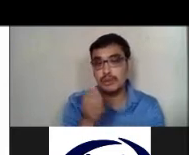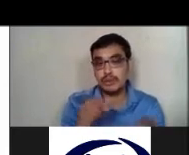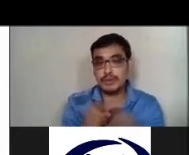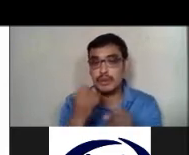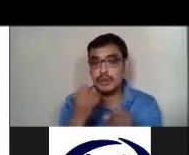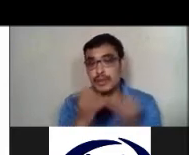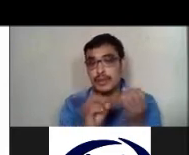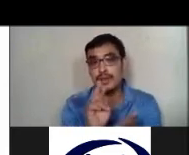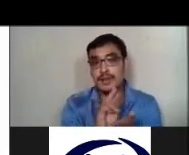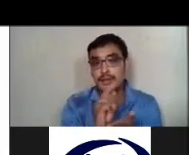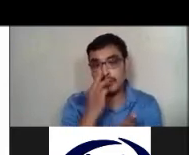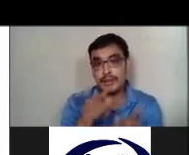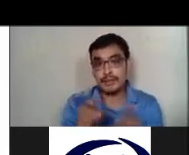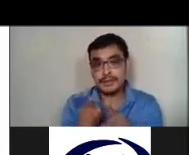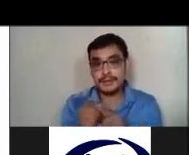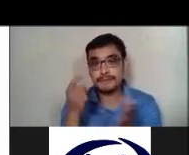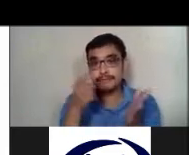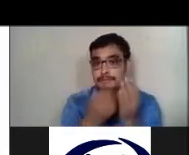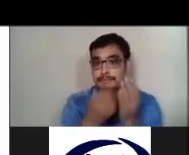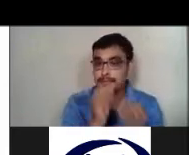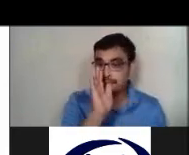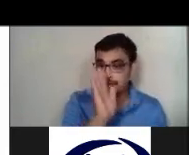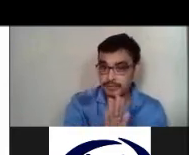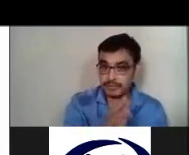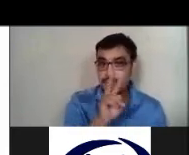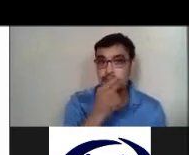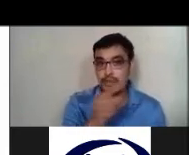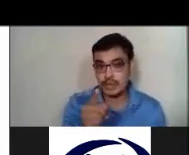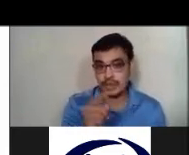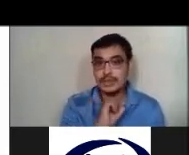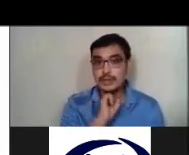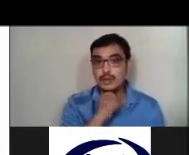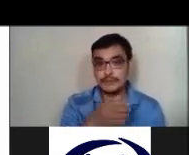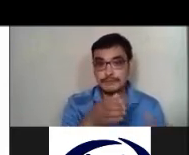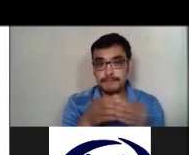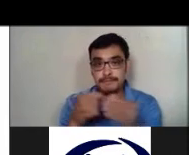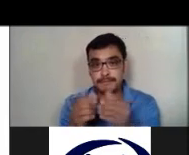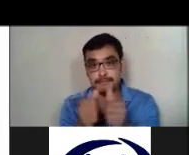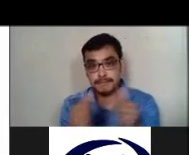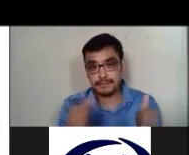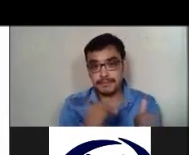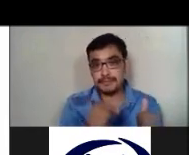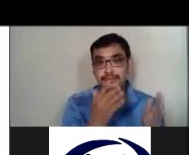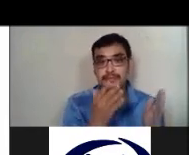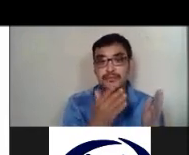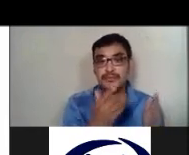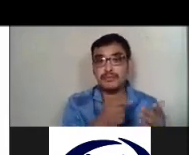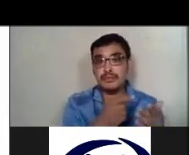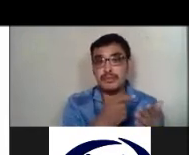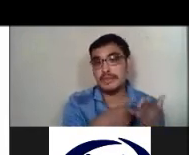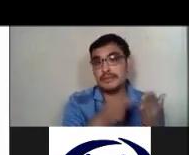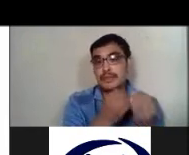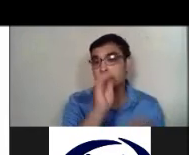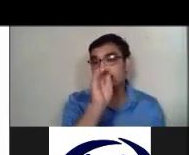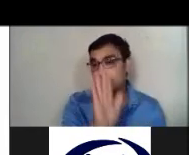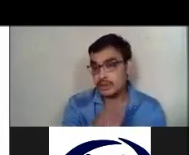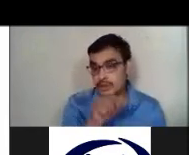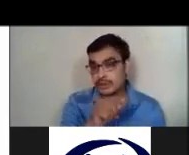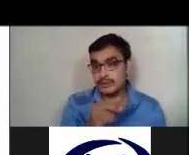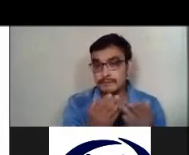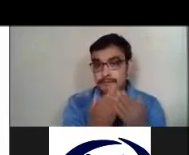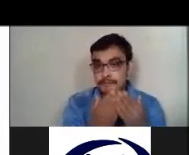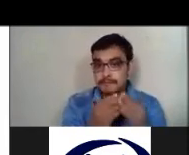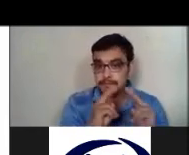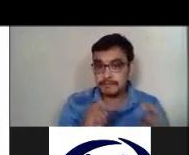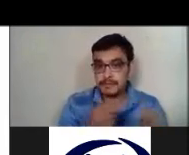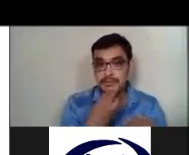रिपोर्टमा हामीले एक्सक्लुड गर्छौँ. त्यसैले त्यो दुईवटा एज क्याटेगोरीको चाहिँ हामीले अहिले कमेन्ट गर्न सक्दैनौँ. यो चाहिँ यो स्टडीको लिमिटेसन पनि